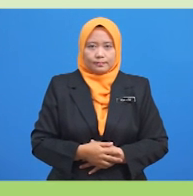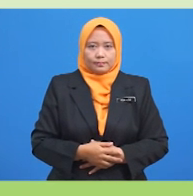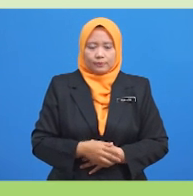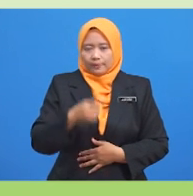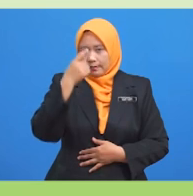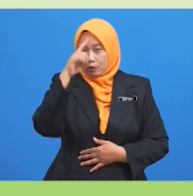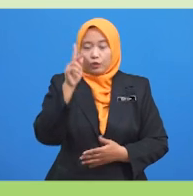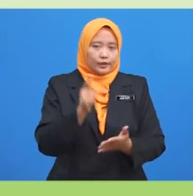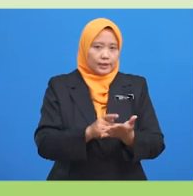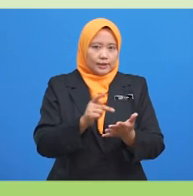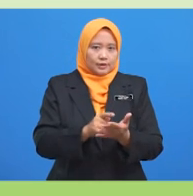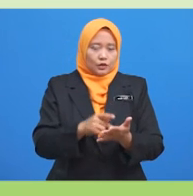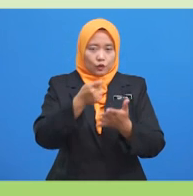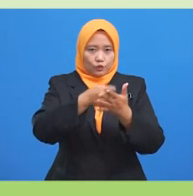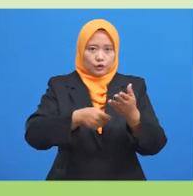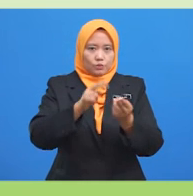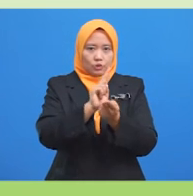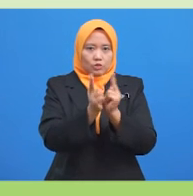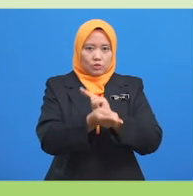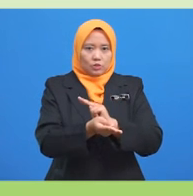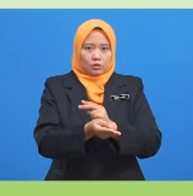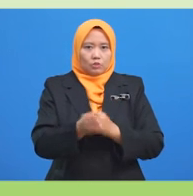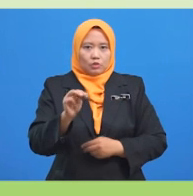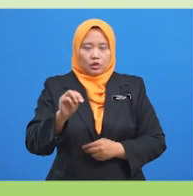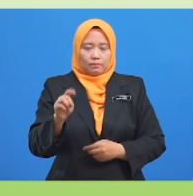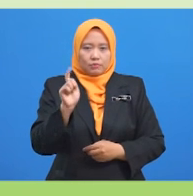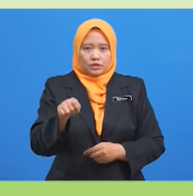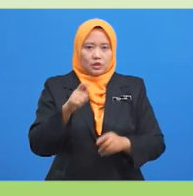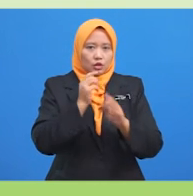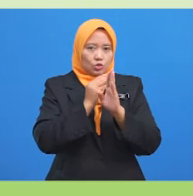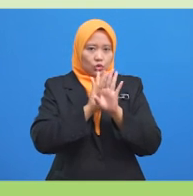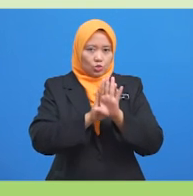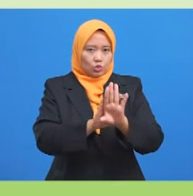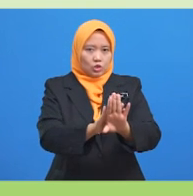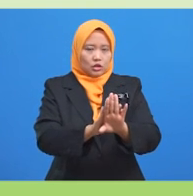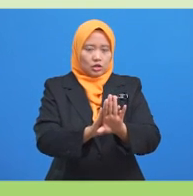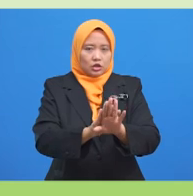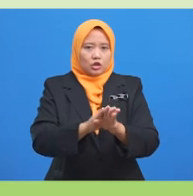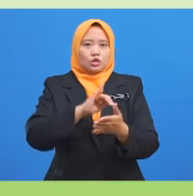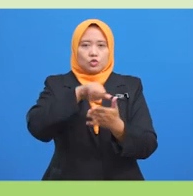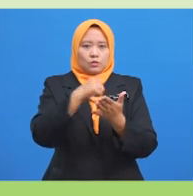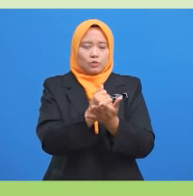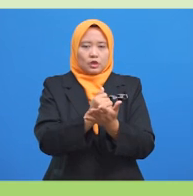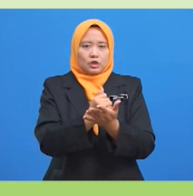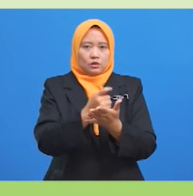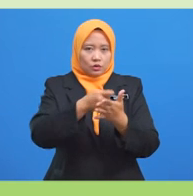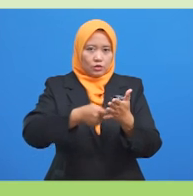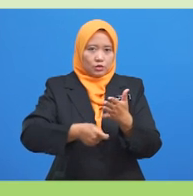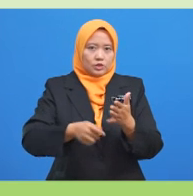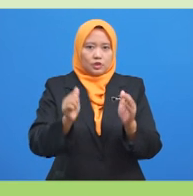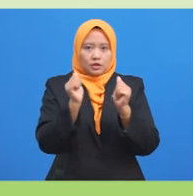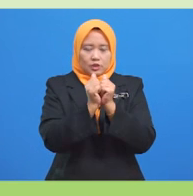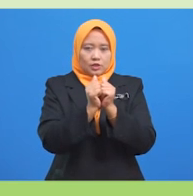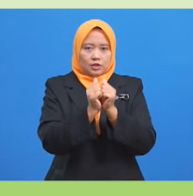RM150. Untuk mengira kos berubah, murid perlu menolakkan jumlah kos dengan kos tetap.